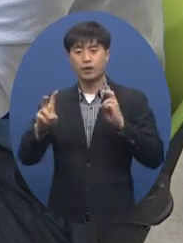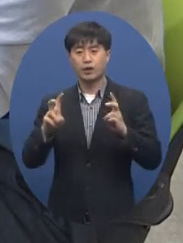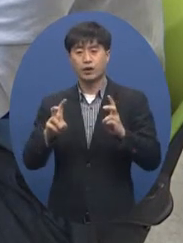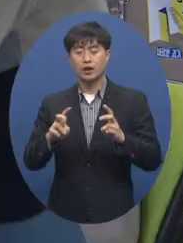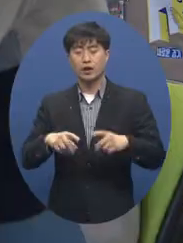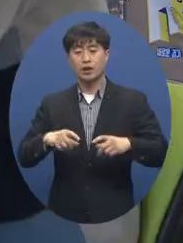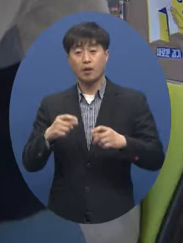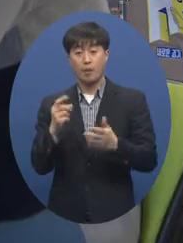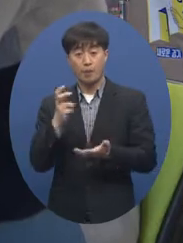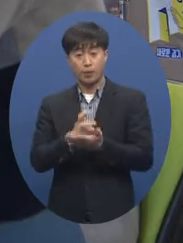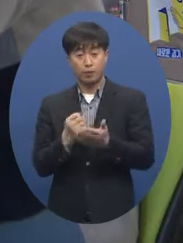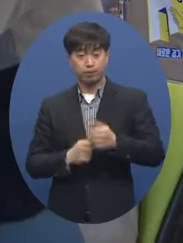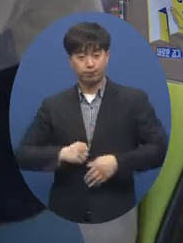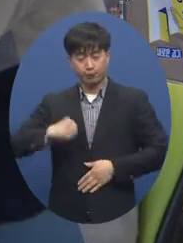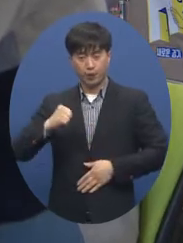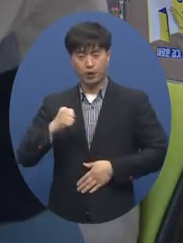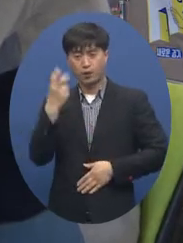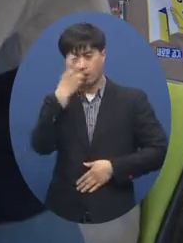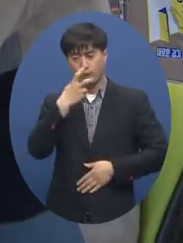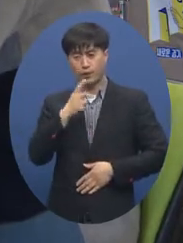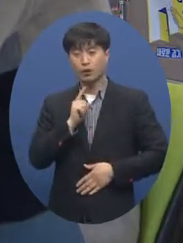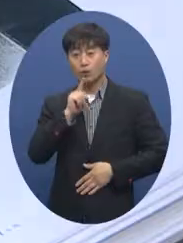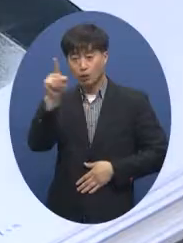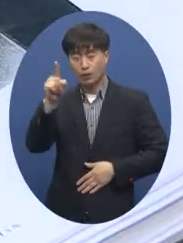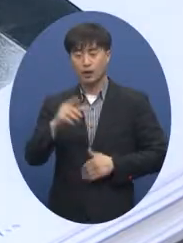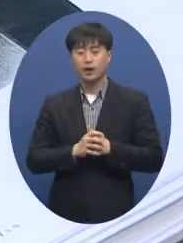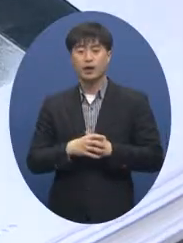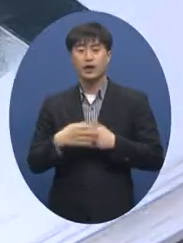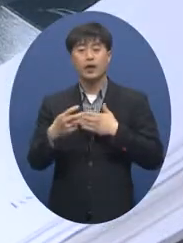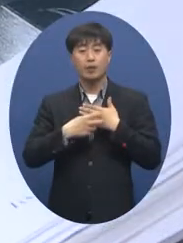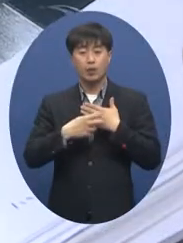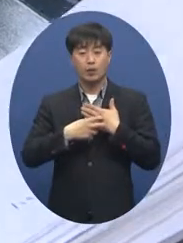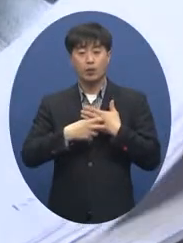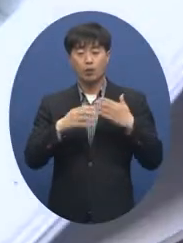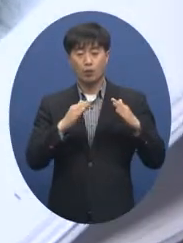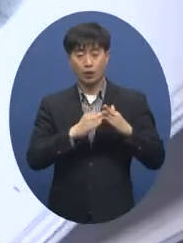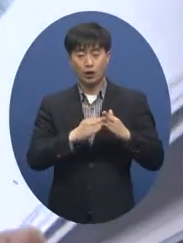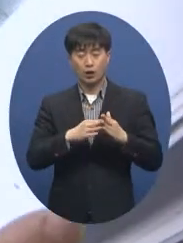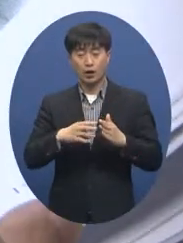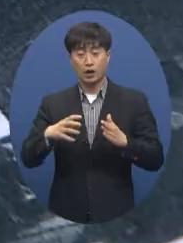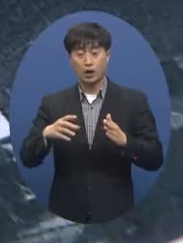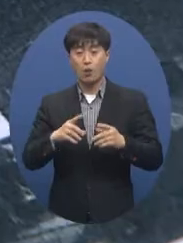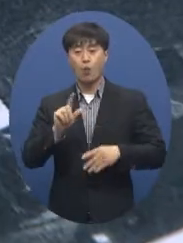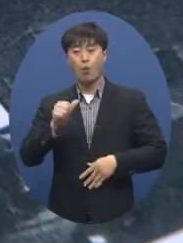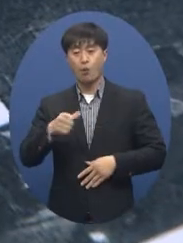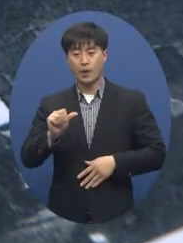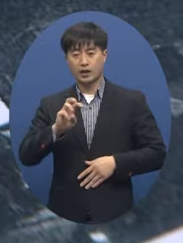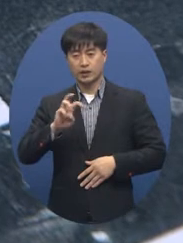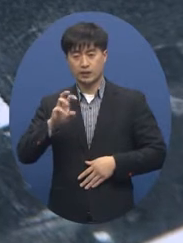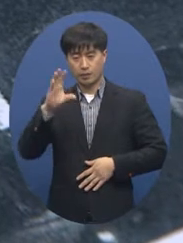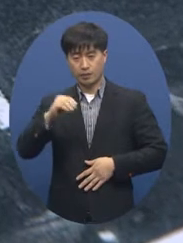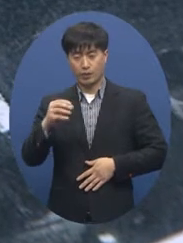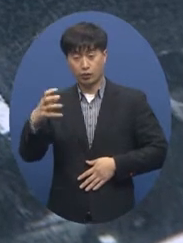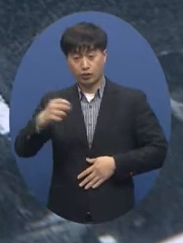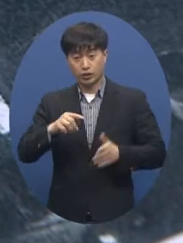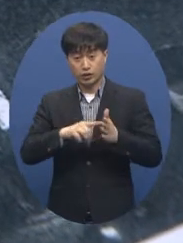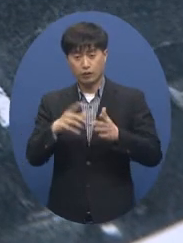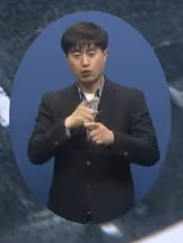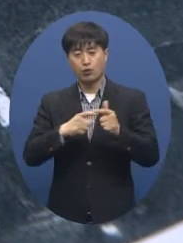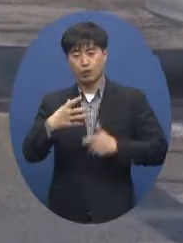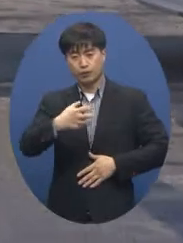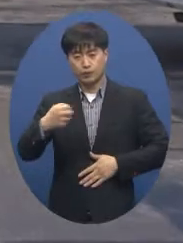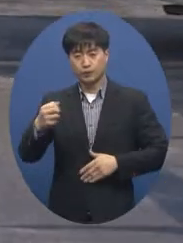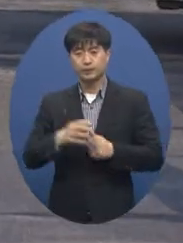지방세 기본법 위반 등의 혐의로 검찰에 고발됐고, 해당 병원엔 가산세를 포함한 약 530만 원의 취득세를 더